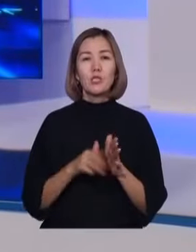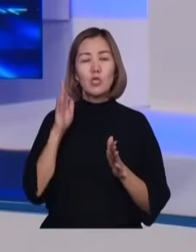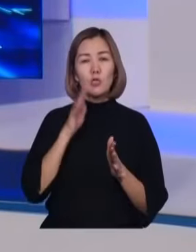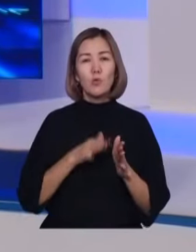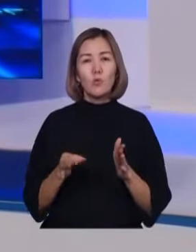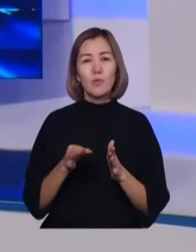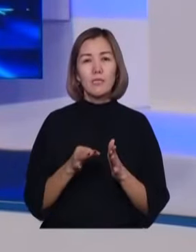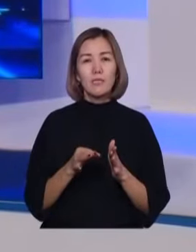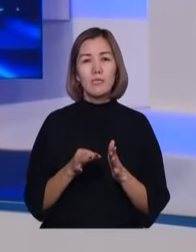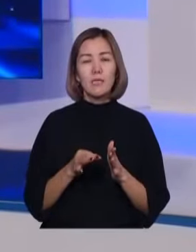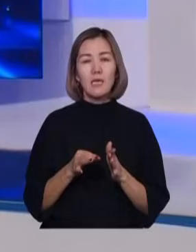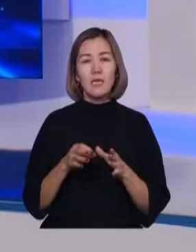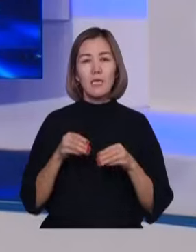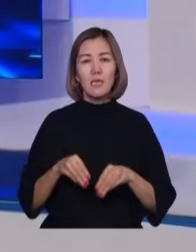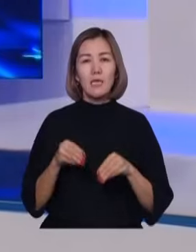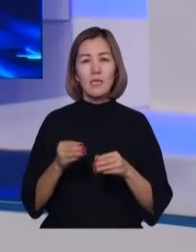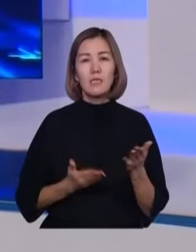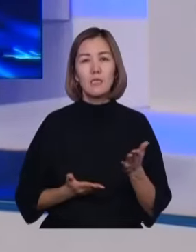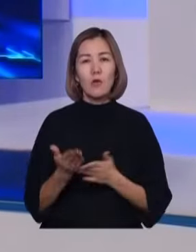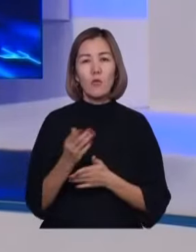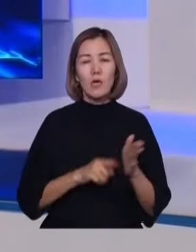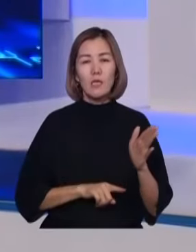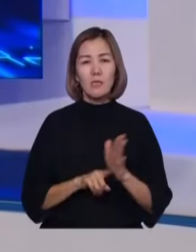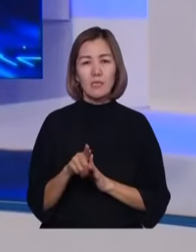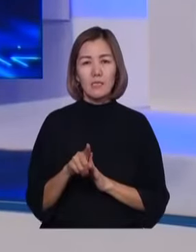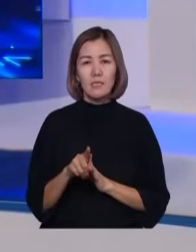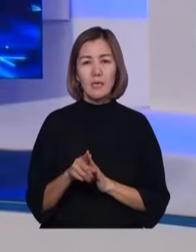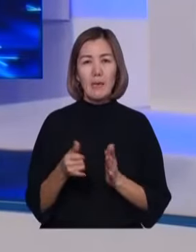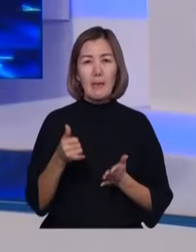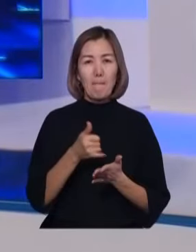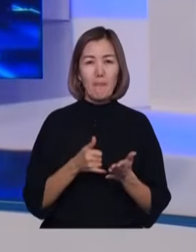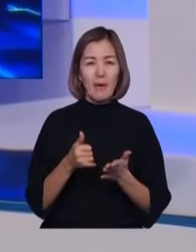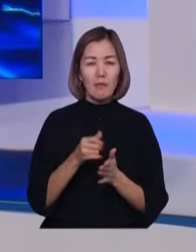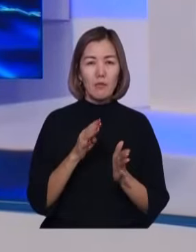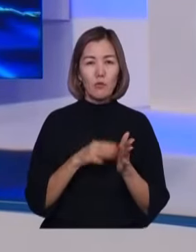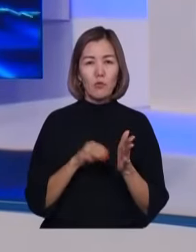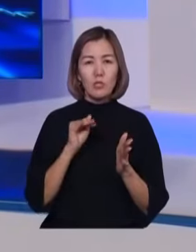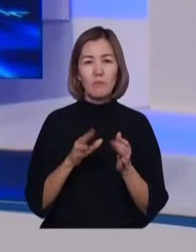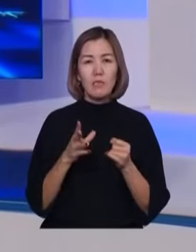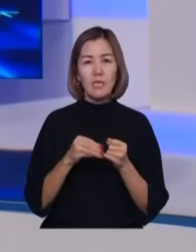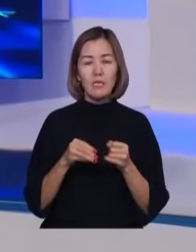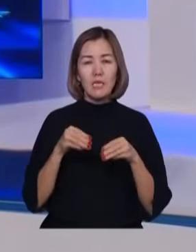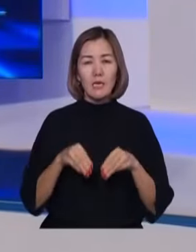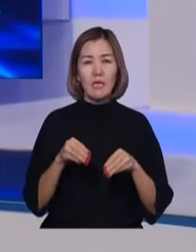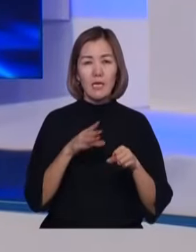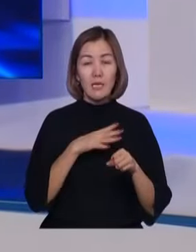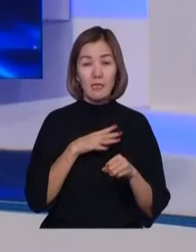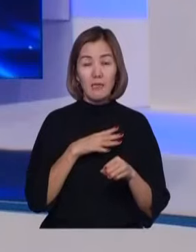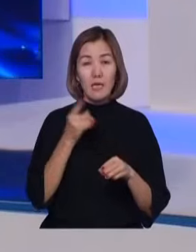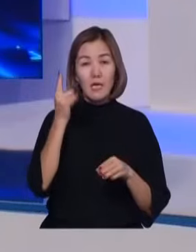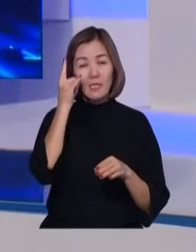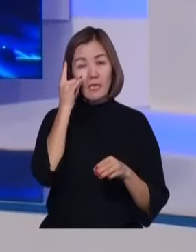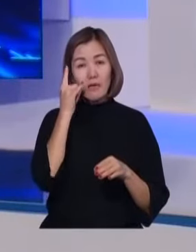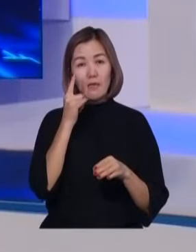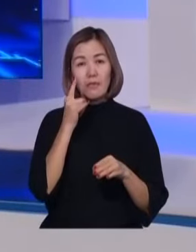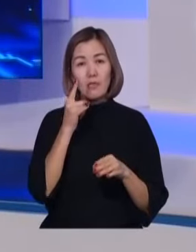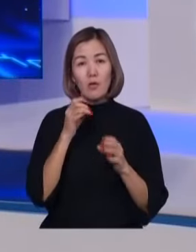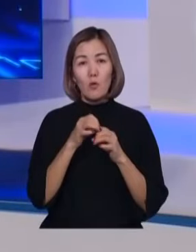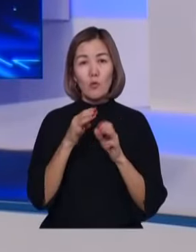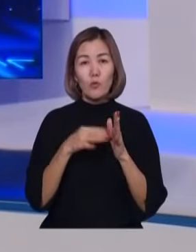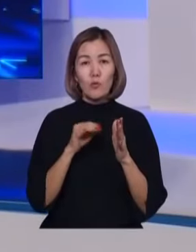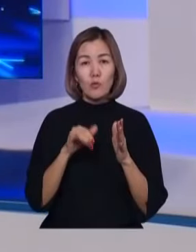Жетісу облысында егін жинау науқаны қызу. Биыл майлы дақылдар 90 мың гектарға жуық аумаққа егілді. Ал Сарқан ауданының өзінде 19